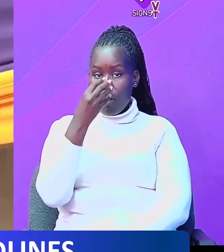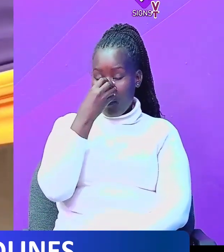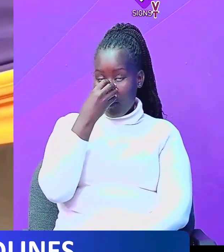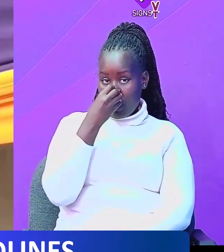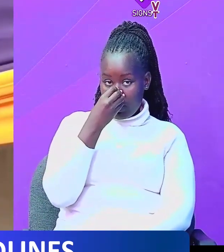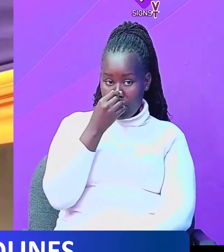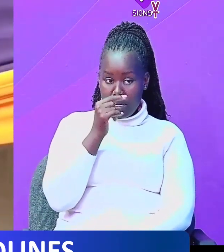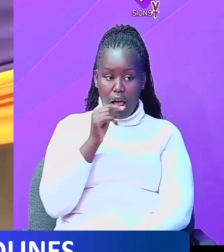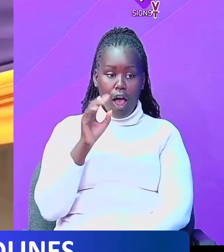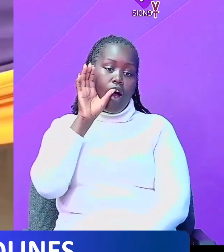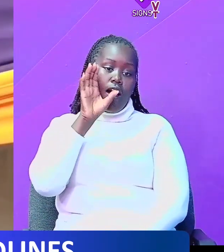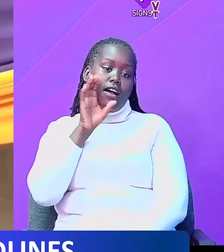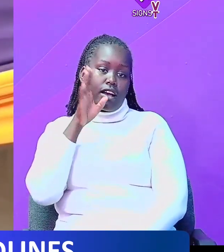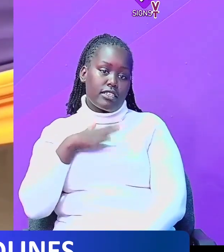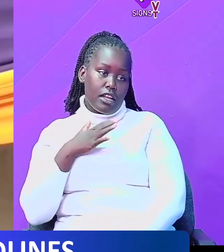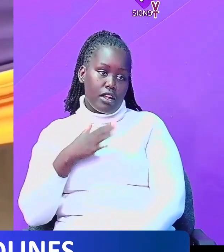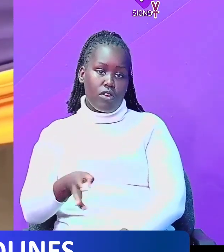wetu Rigiji ndio spokesman wetu.